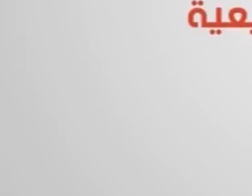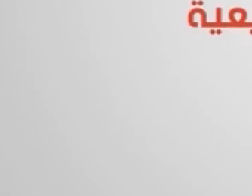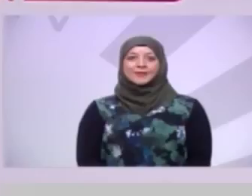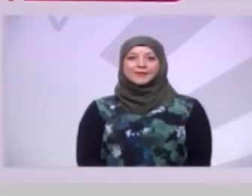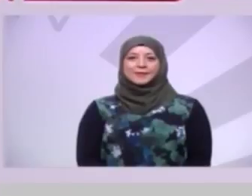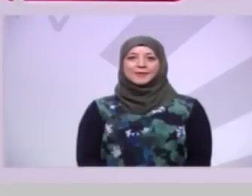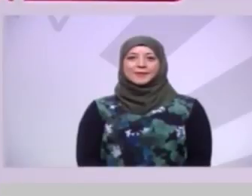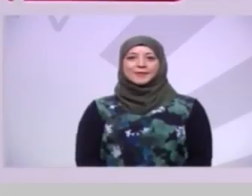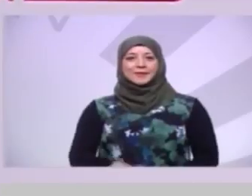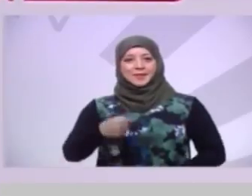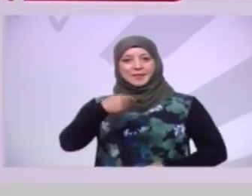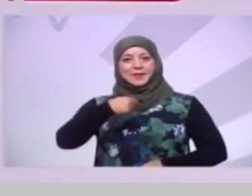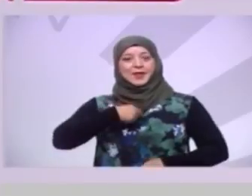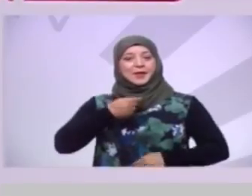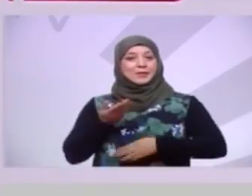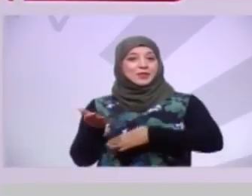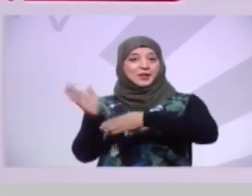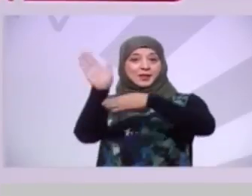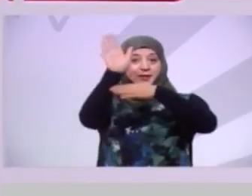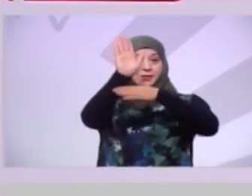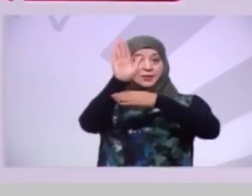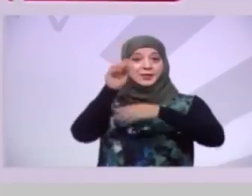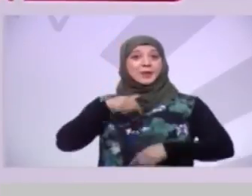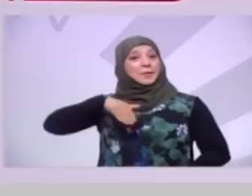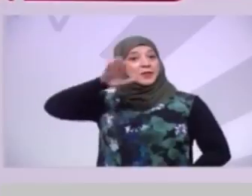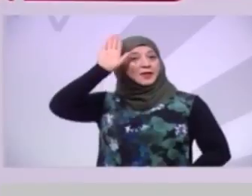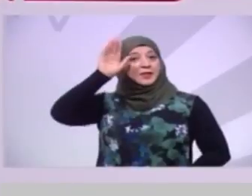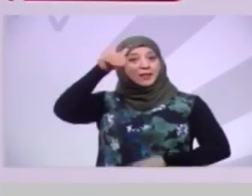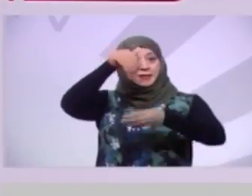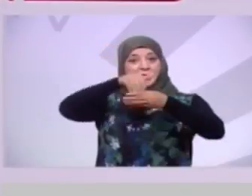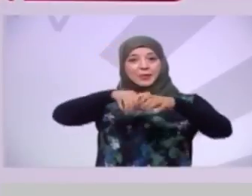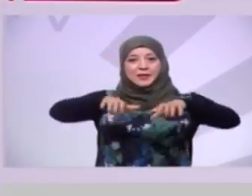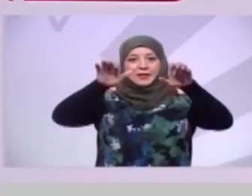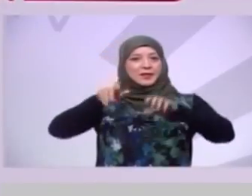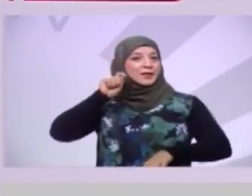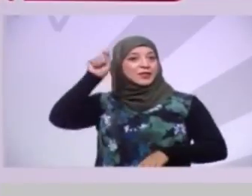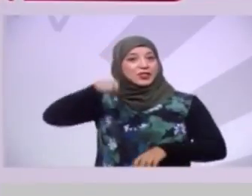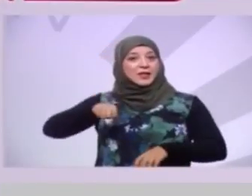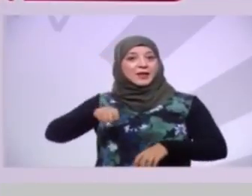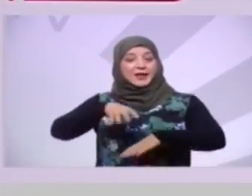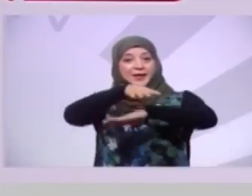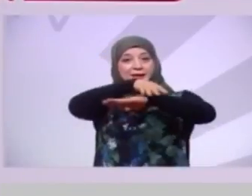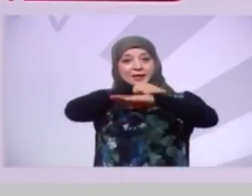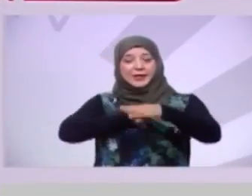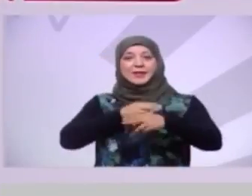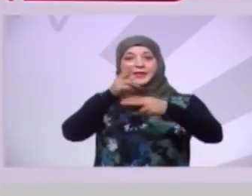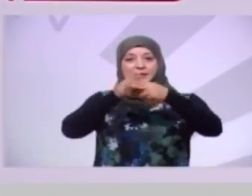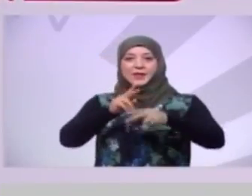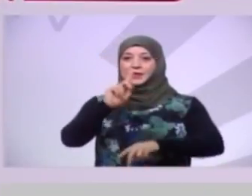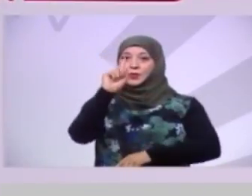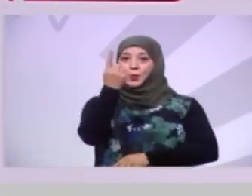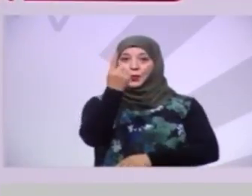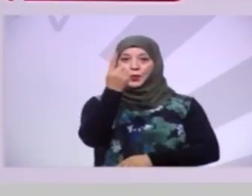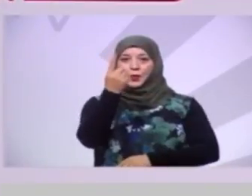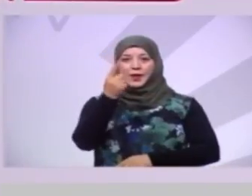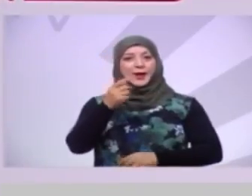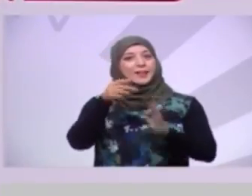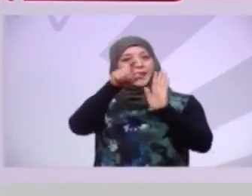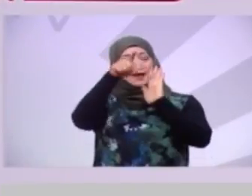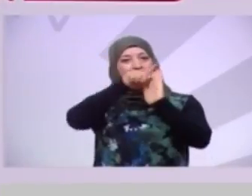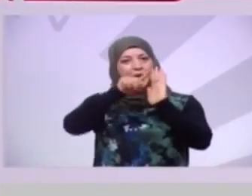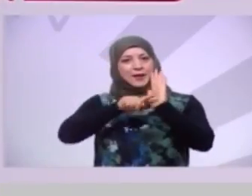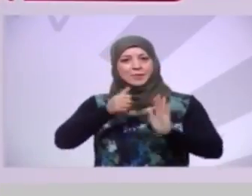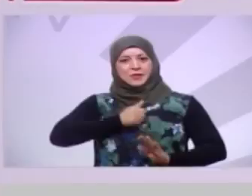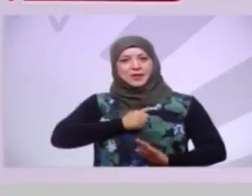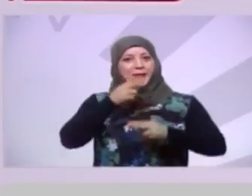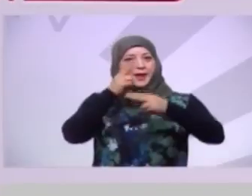انا الربيعه الحمداوي الانتخابات التشريعيه الانتخابيه واحد ضمن قائمه مستقله اثمان حب